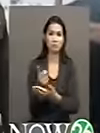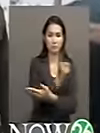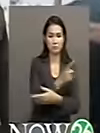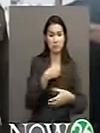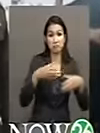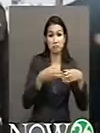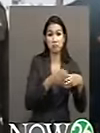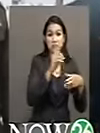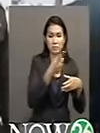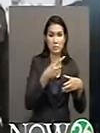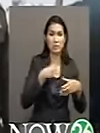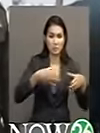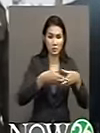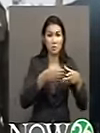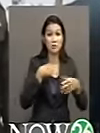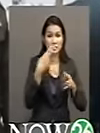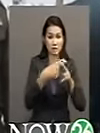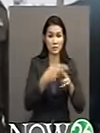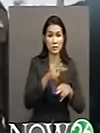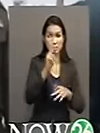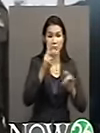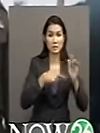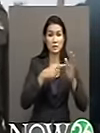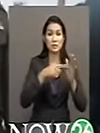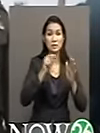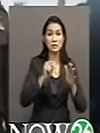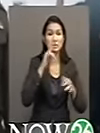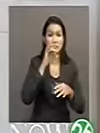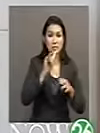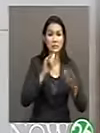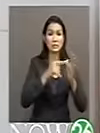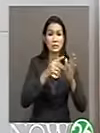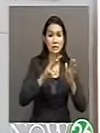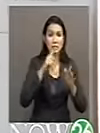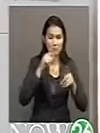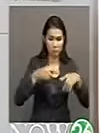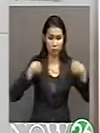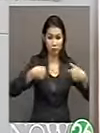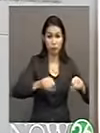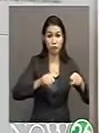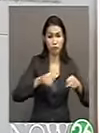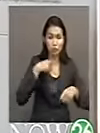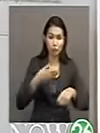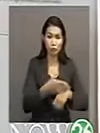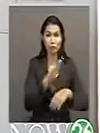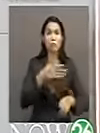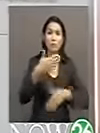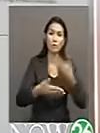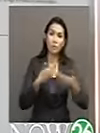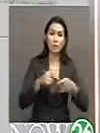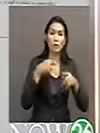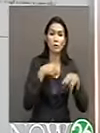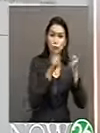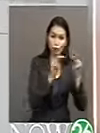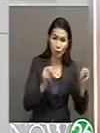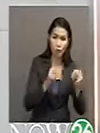ใหม่ค่ะใช้ชื่อแก๊งว่าแก๊งก้านยาวซิ่งจักรยานยนต์ตามท้องถนนและก็ค้ายาเสพติดมานานในย่านนนทบุรี